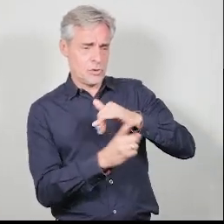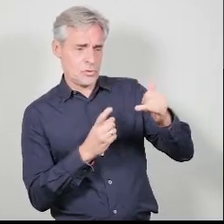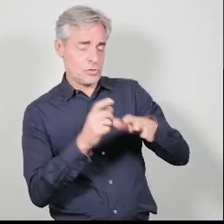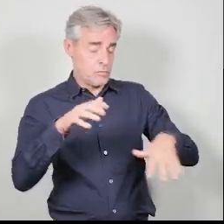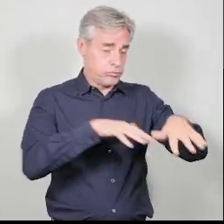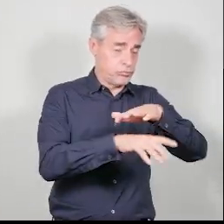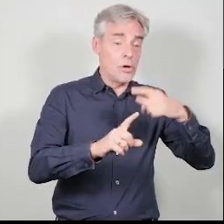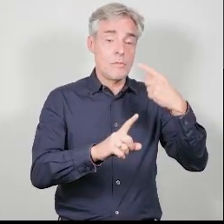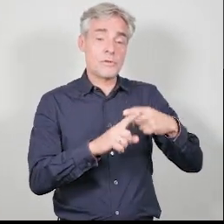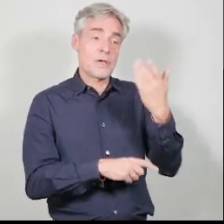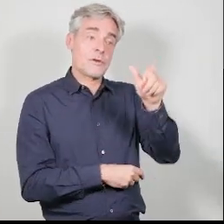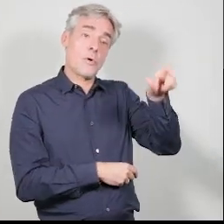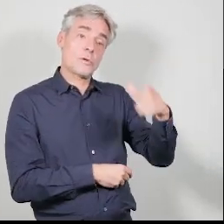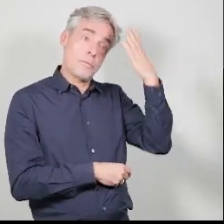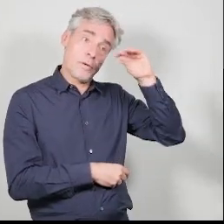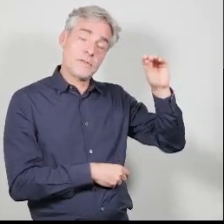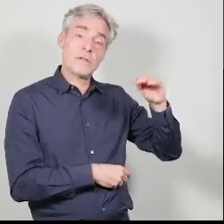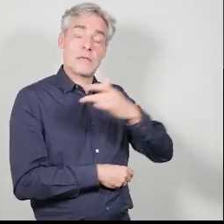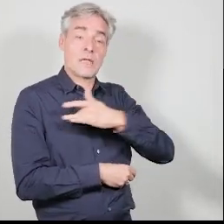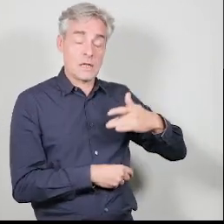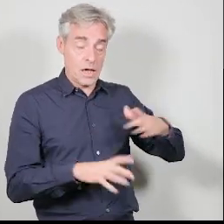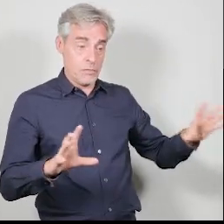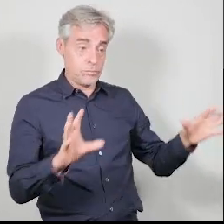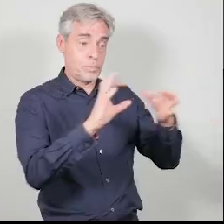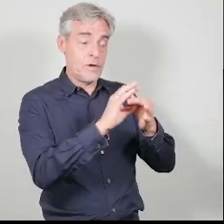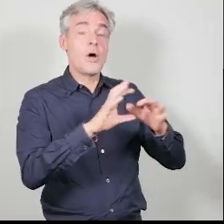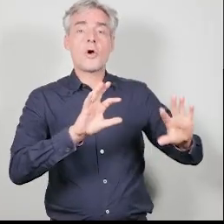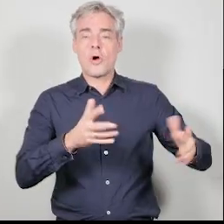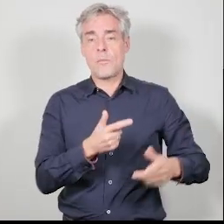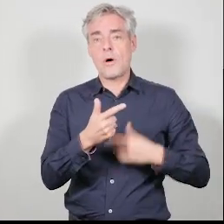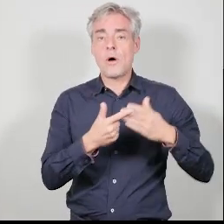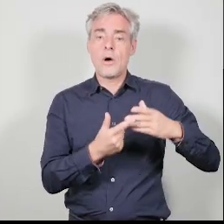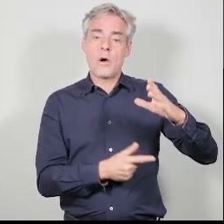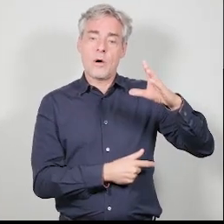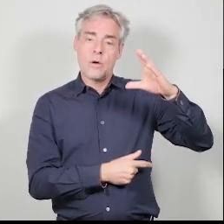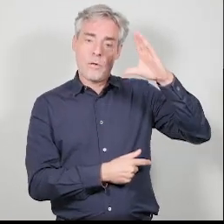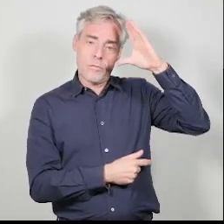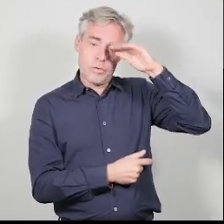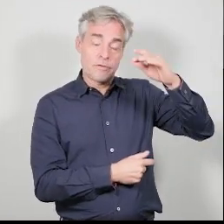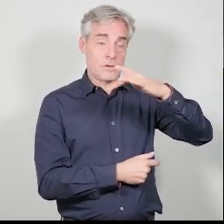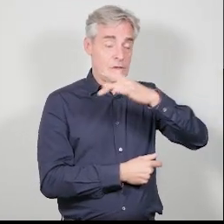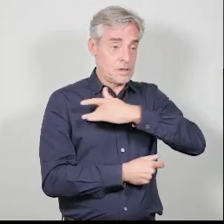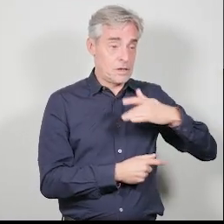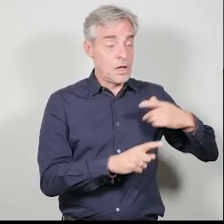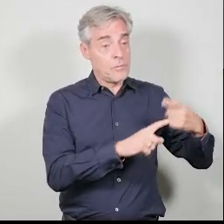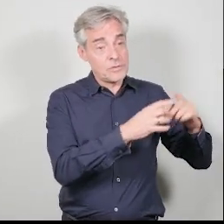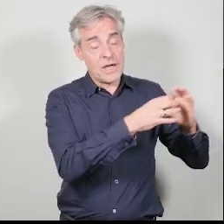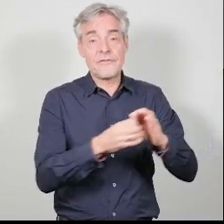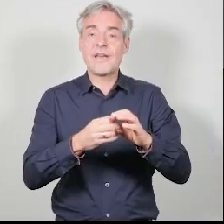eux, mais aussi avec les professionnels du sanitaire. Coordination entre les professionnels, mais aussi avec les proches